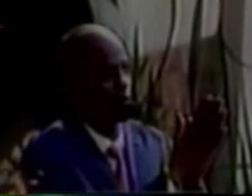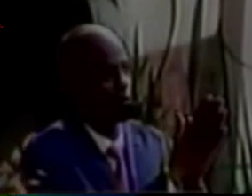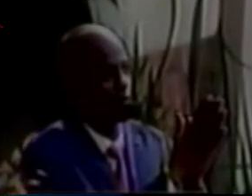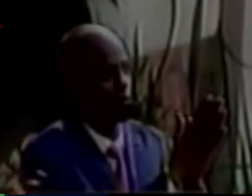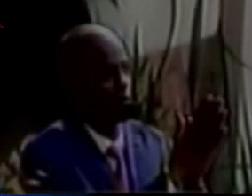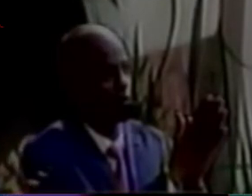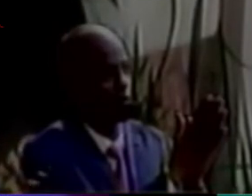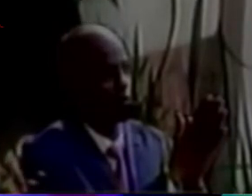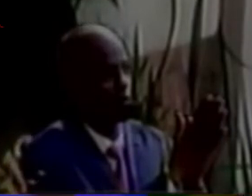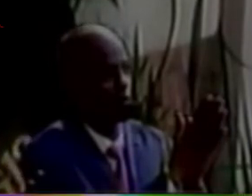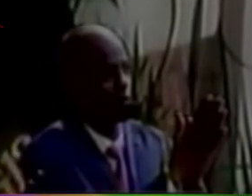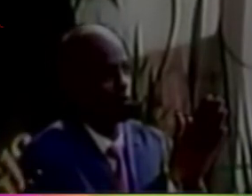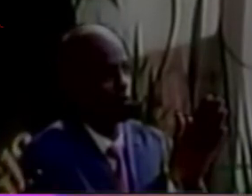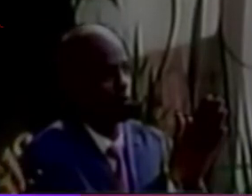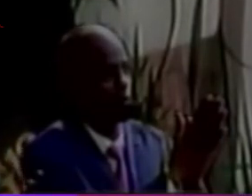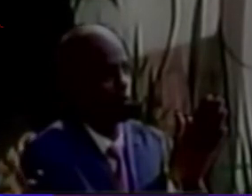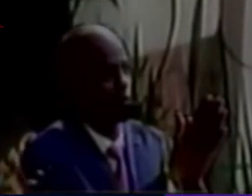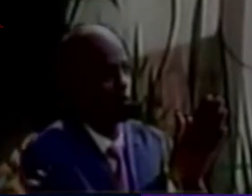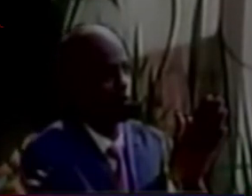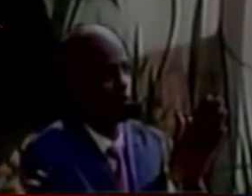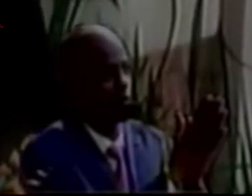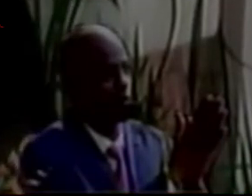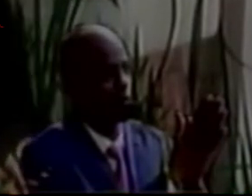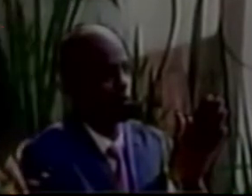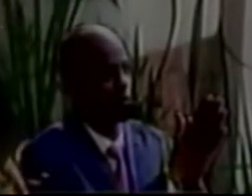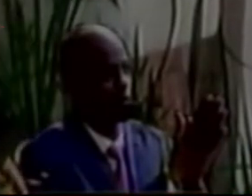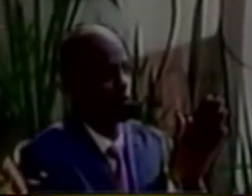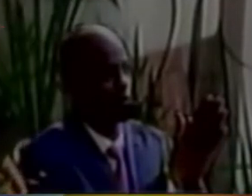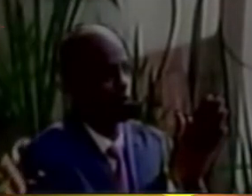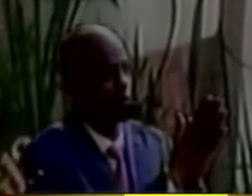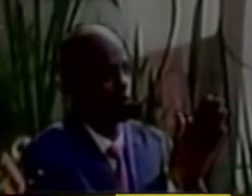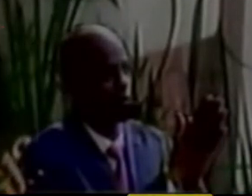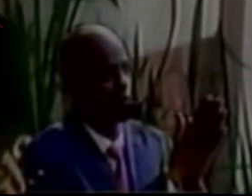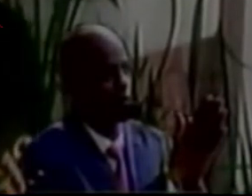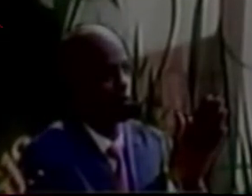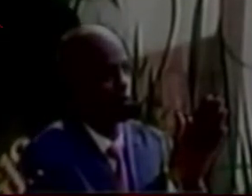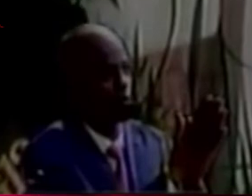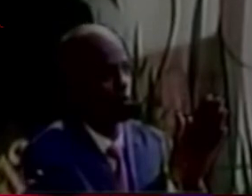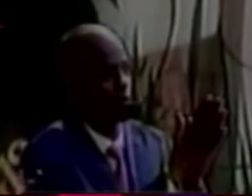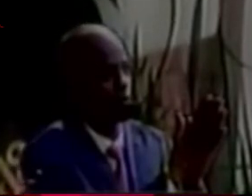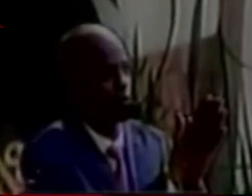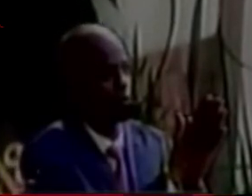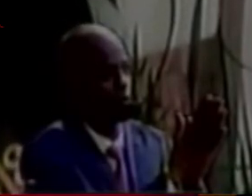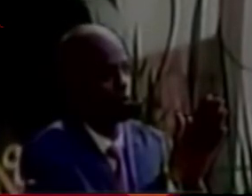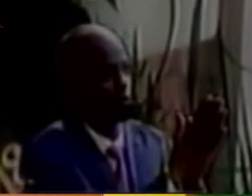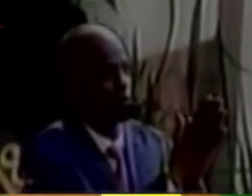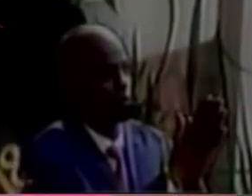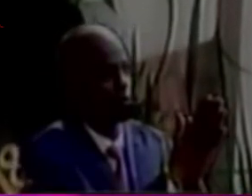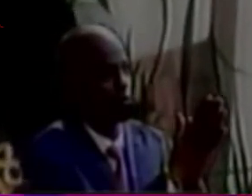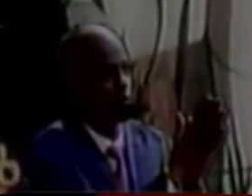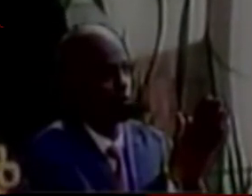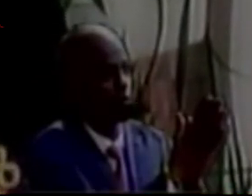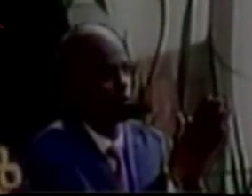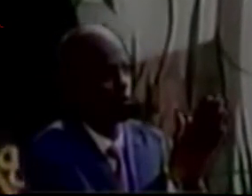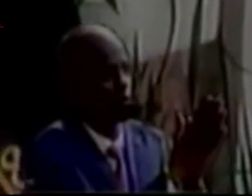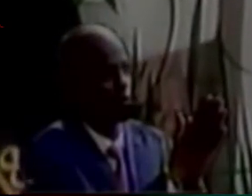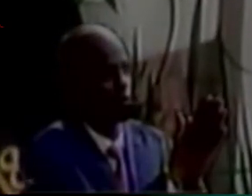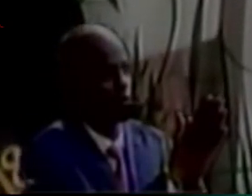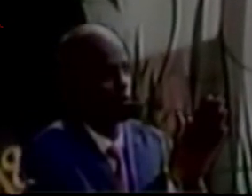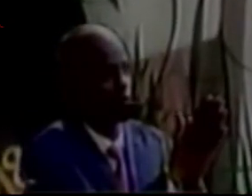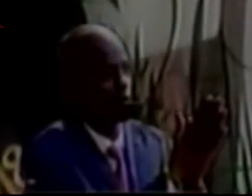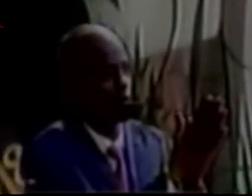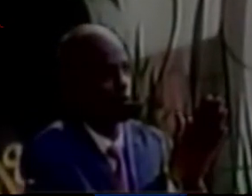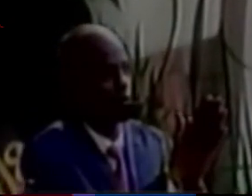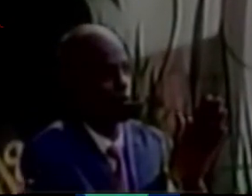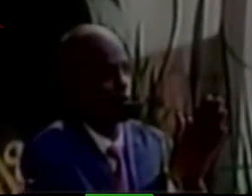de présence sur la terre haïtienne. Alors, moi, qui parle, c'est heureuse coïncidence, c'est que moi, j'ai 50 ans depuis